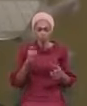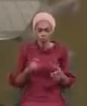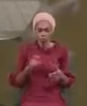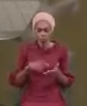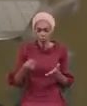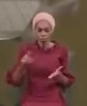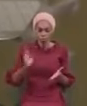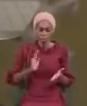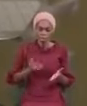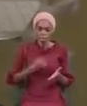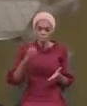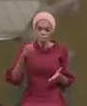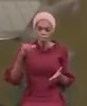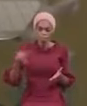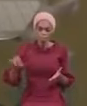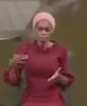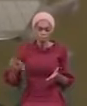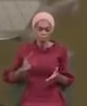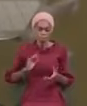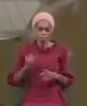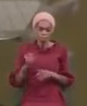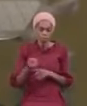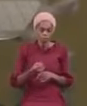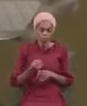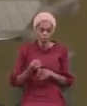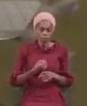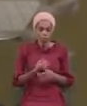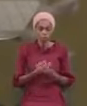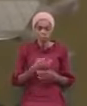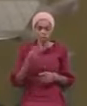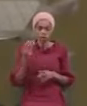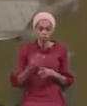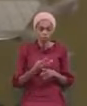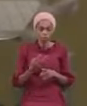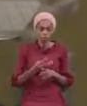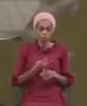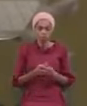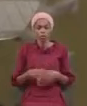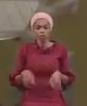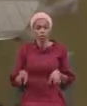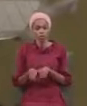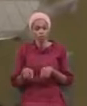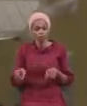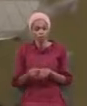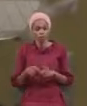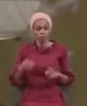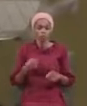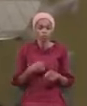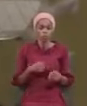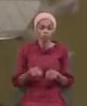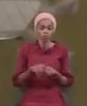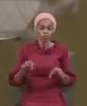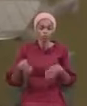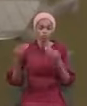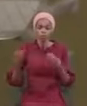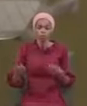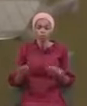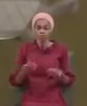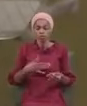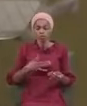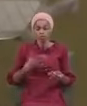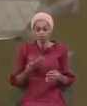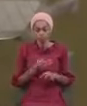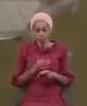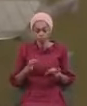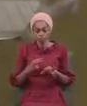faire des offrandes libres pour sur les 90 restant en appréciation à Dieu